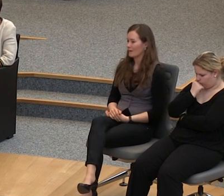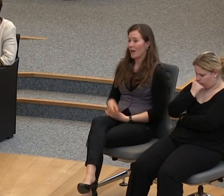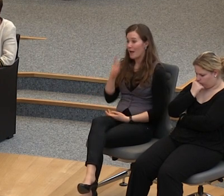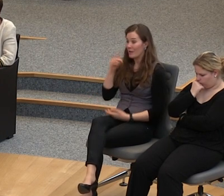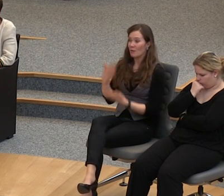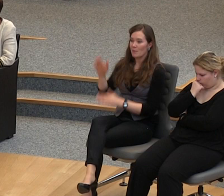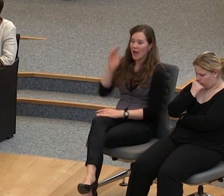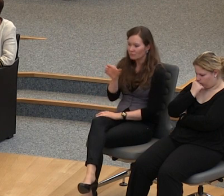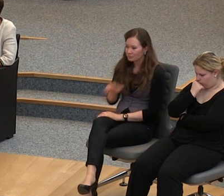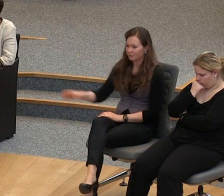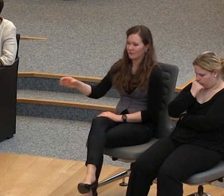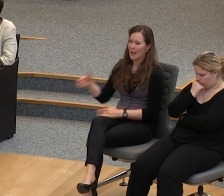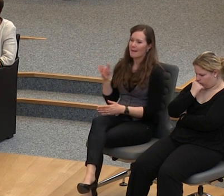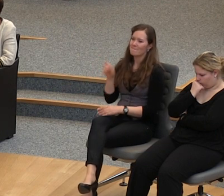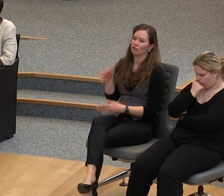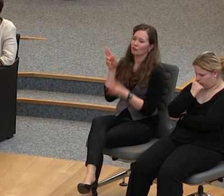menschenrechtswidrig.